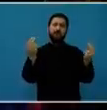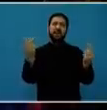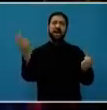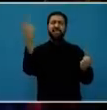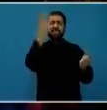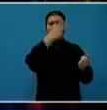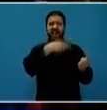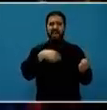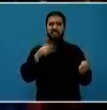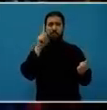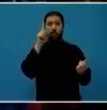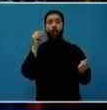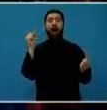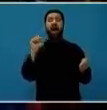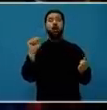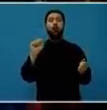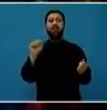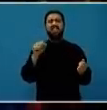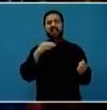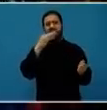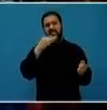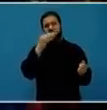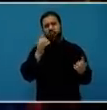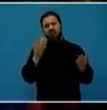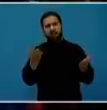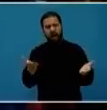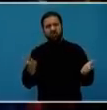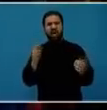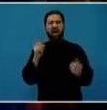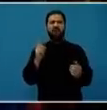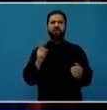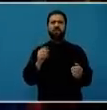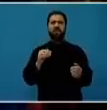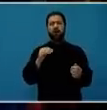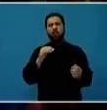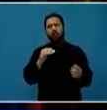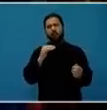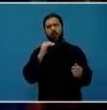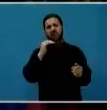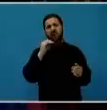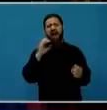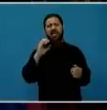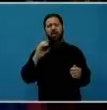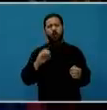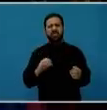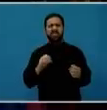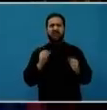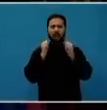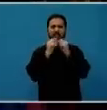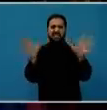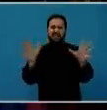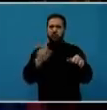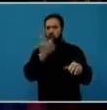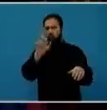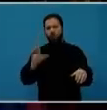o anumită, să spunem așa, sistematizare a blestemului în biserica noastră nu există,